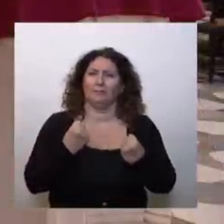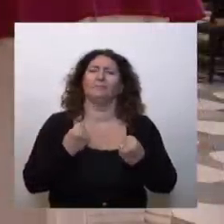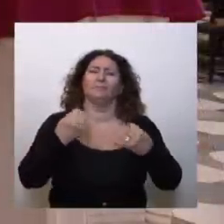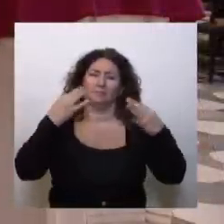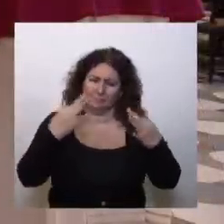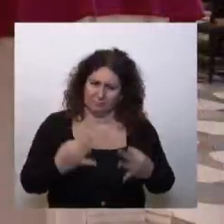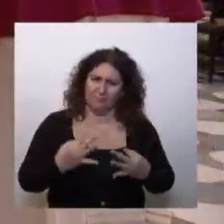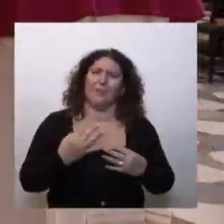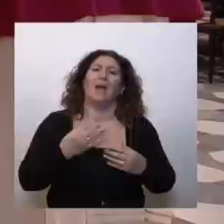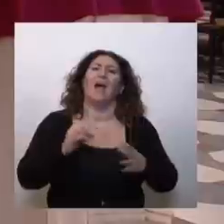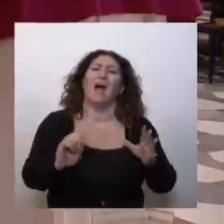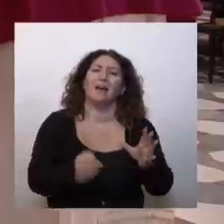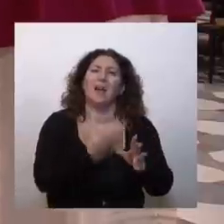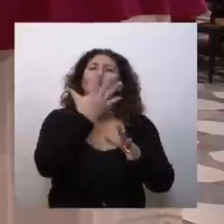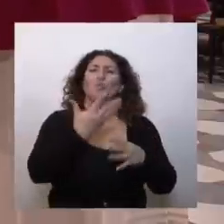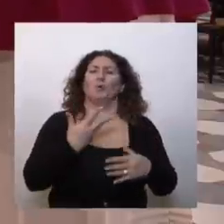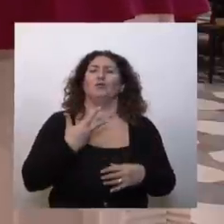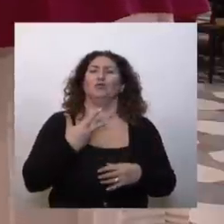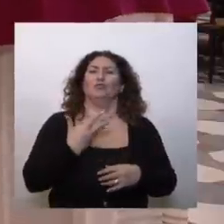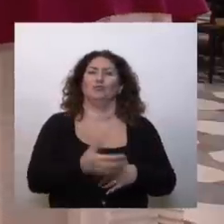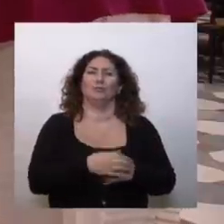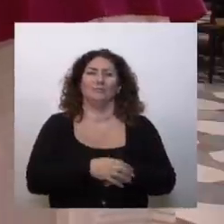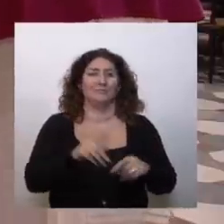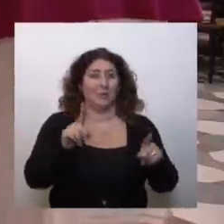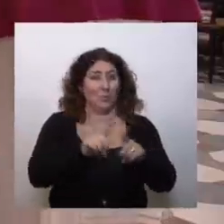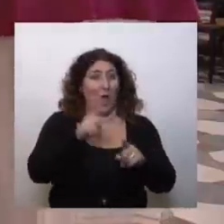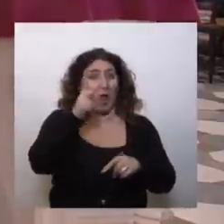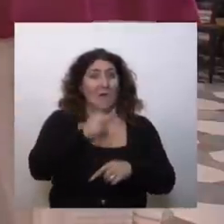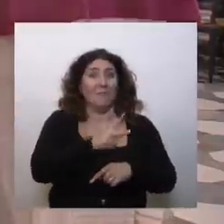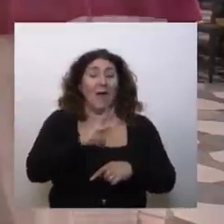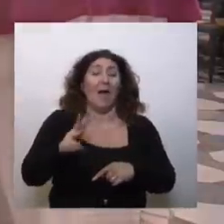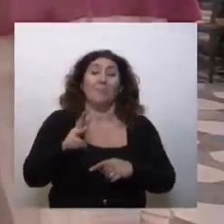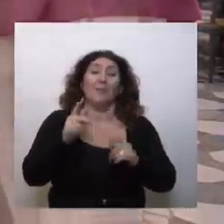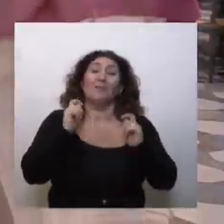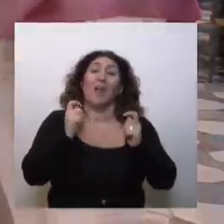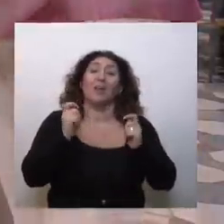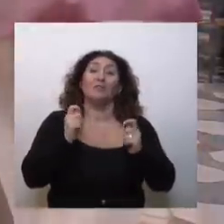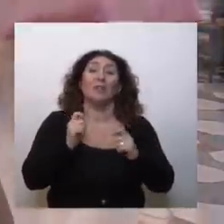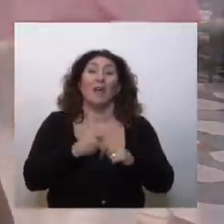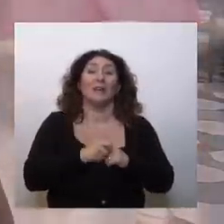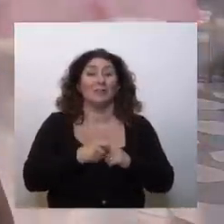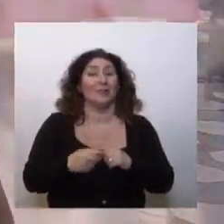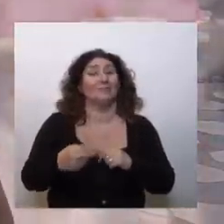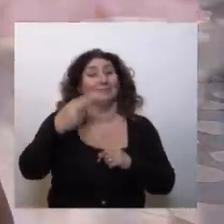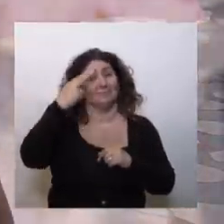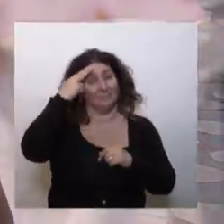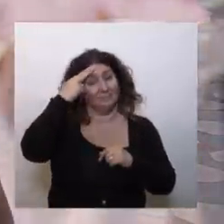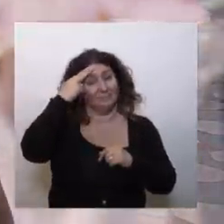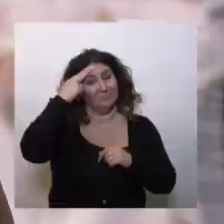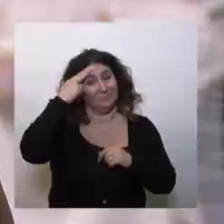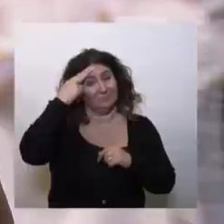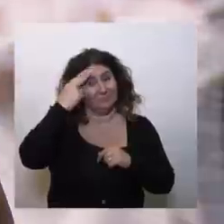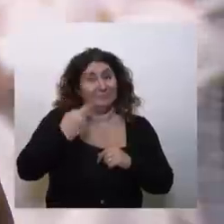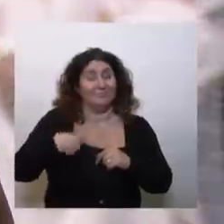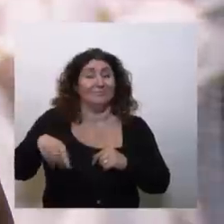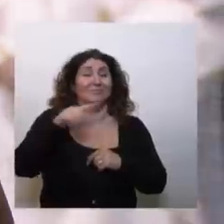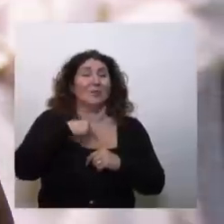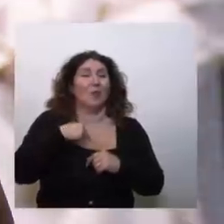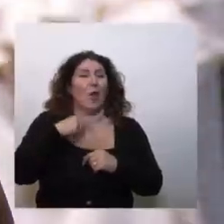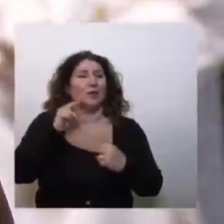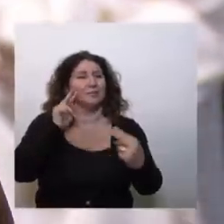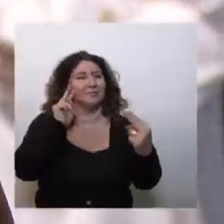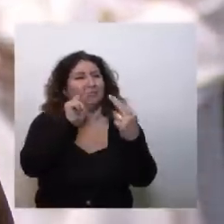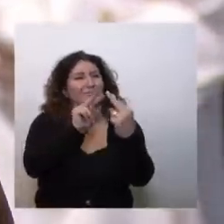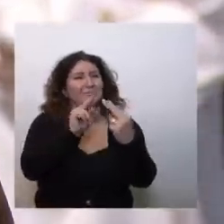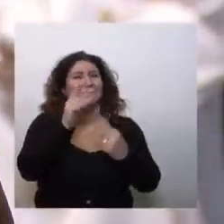risurrezione. Come ci ha ricordato Papa Francesco, il nostro sguardo incrocia anzitutto quello